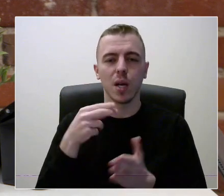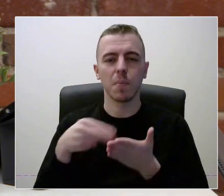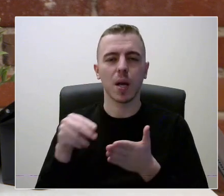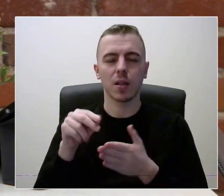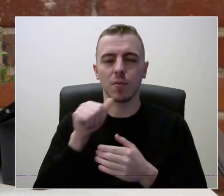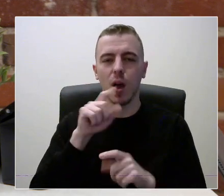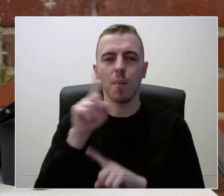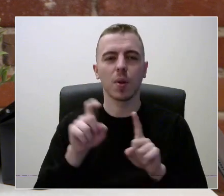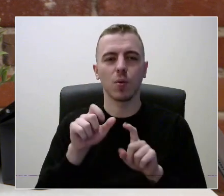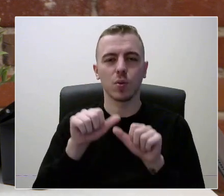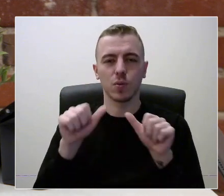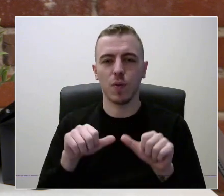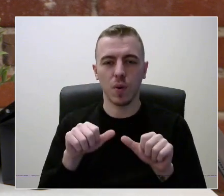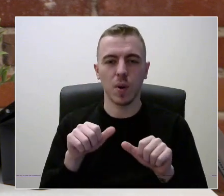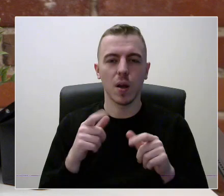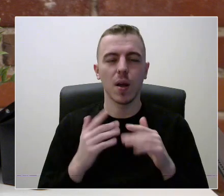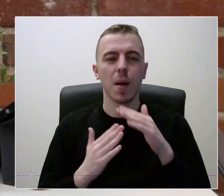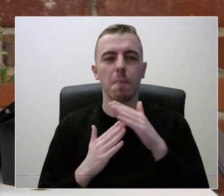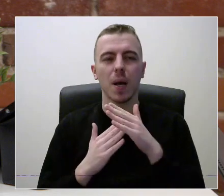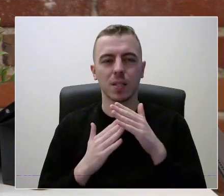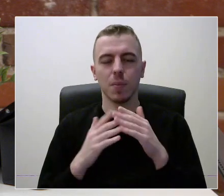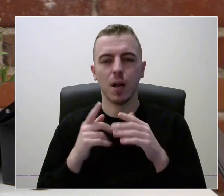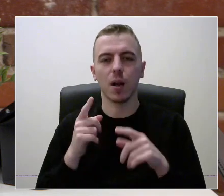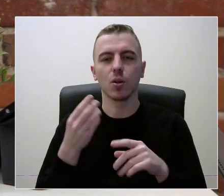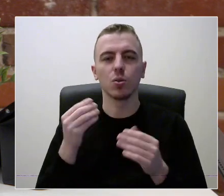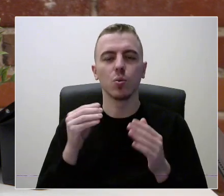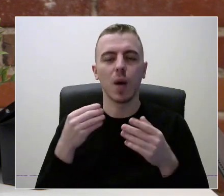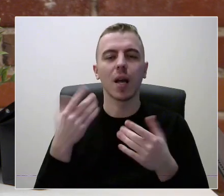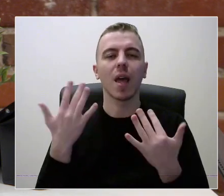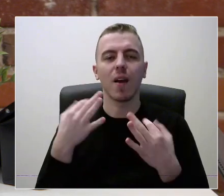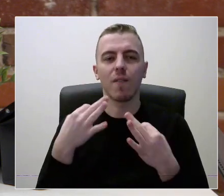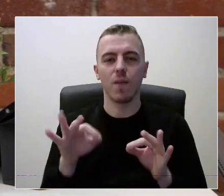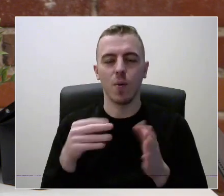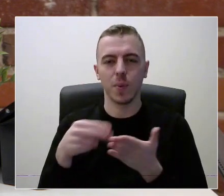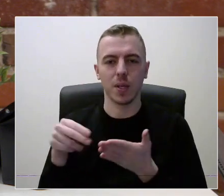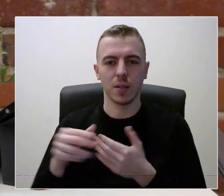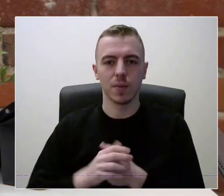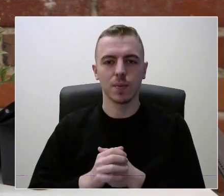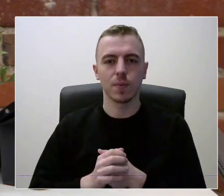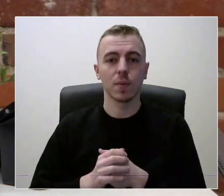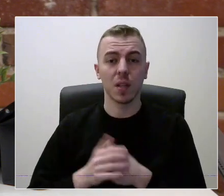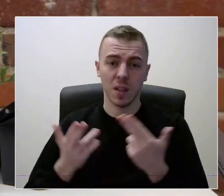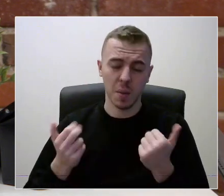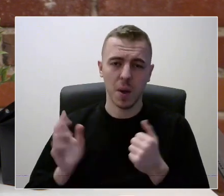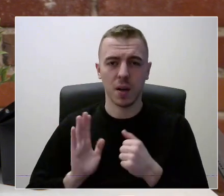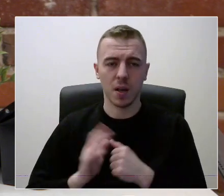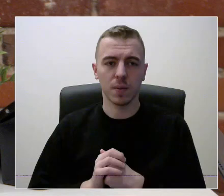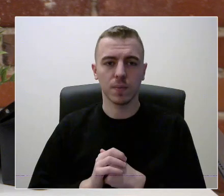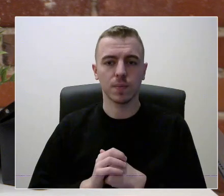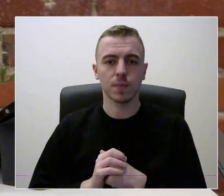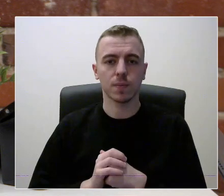būdu, maksimaliai priartėja prie sumos, kuri leistina pirkti apklausos būdu. Tai tiesa ar ne? Tai įvairiai